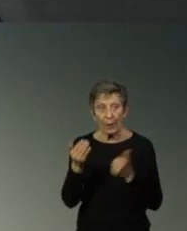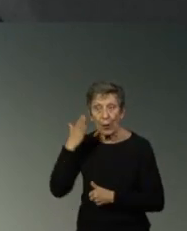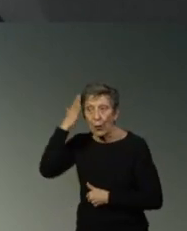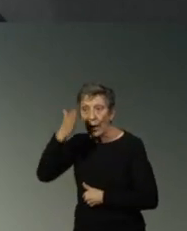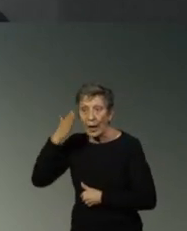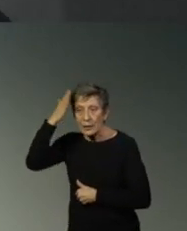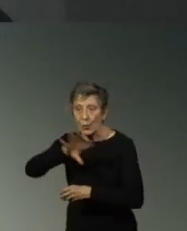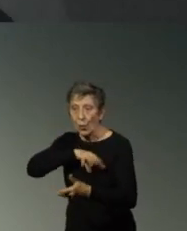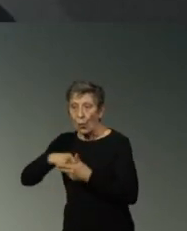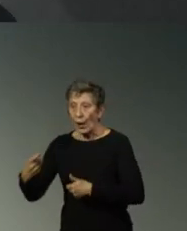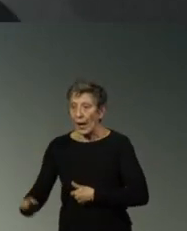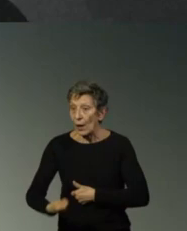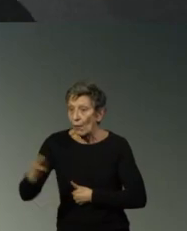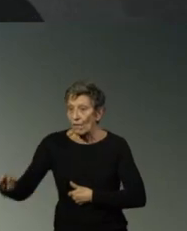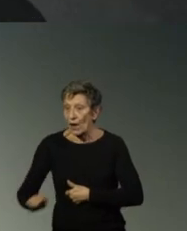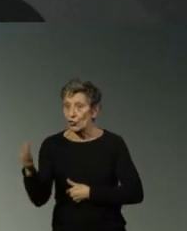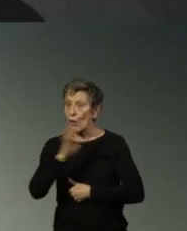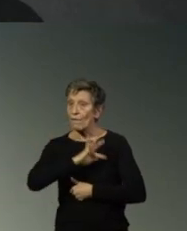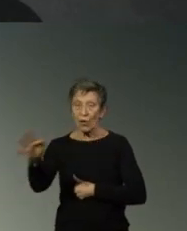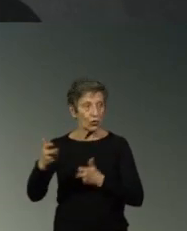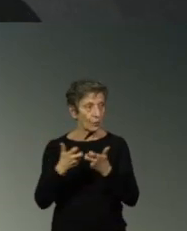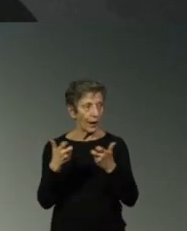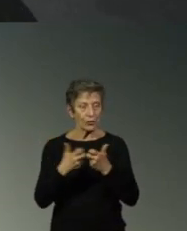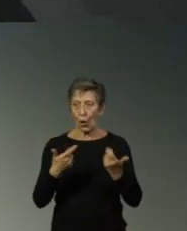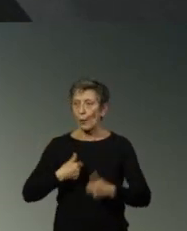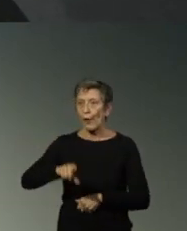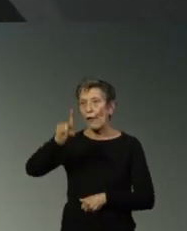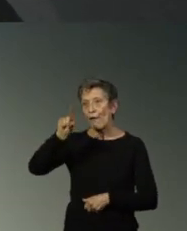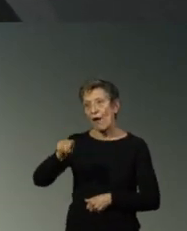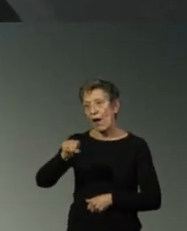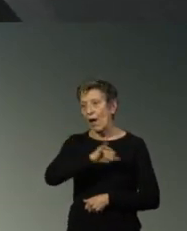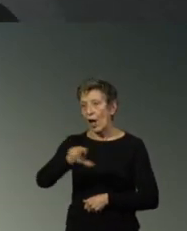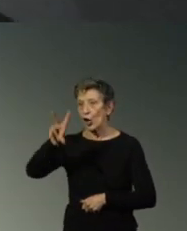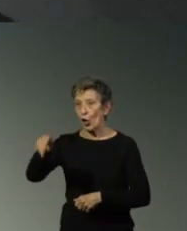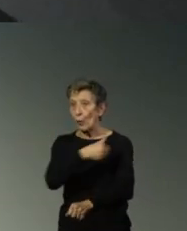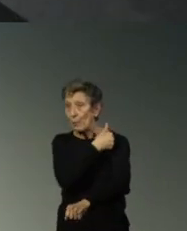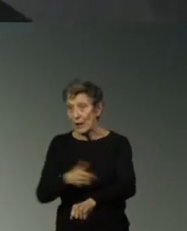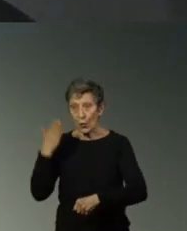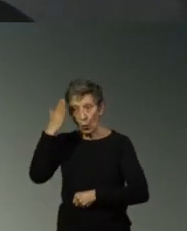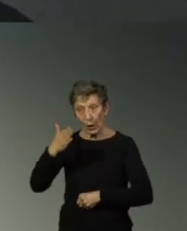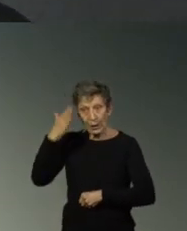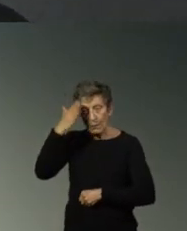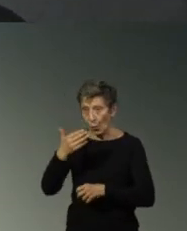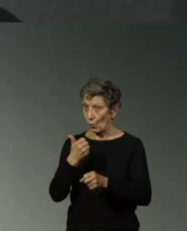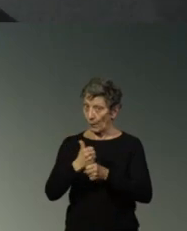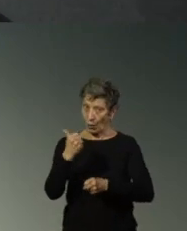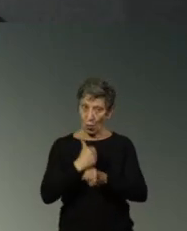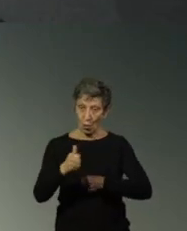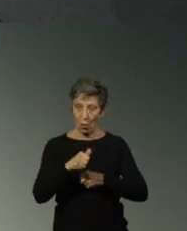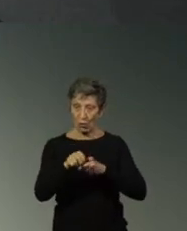des élevages. Si on prend l'échelle française, c'est officiellement 20 à 30 millions d'animaux tués par an à la chasse.